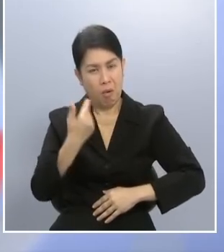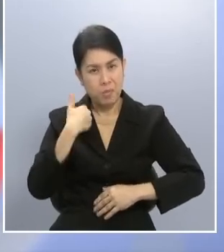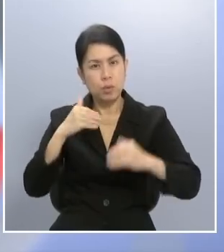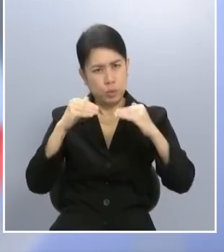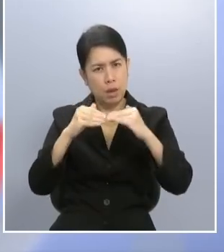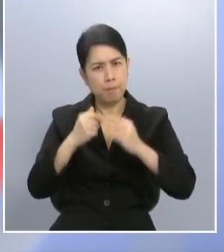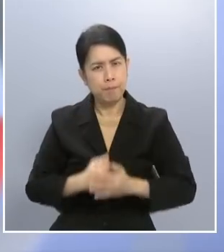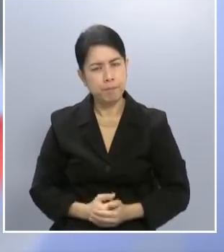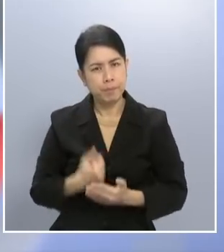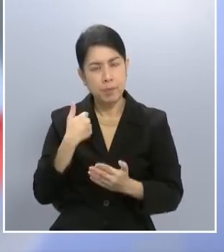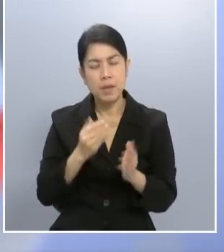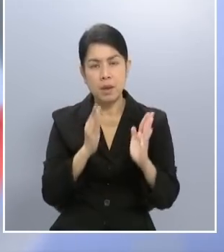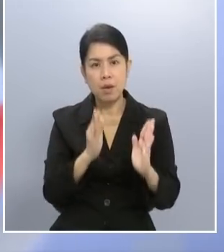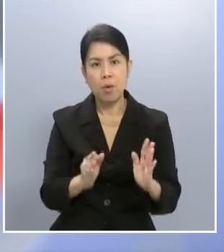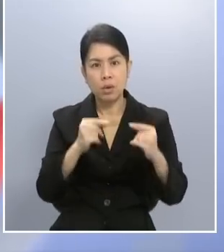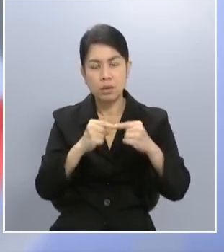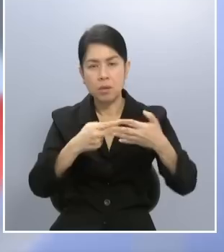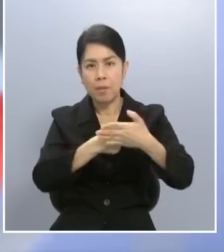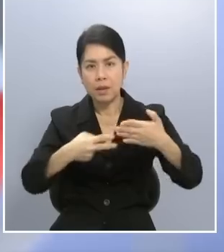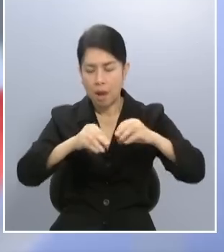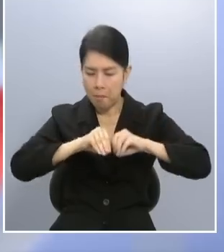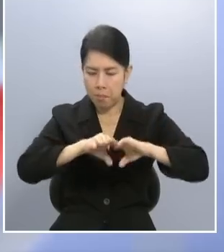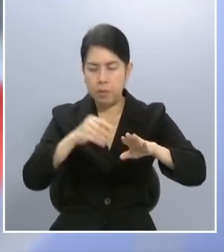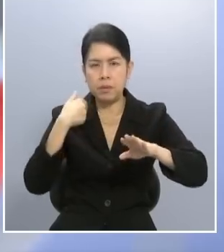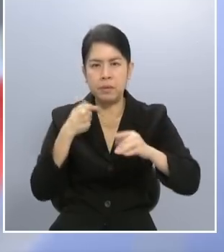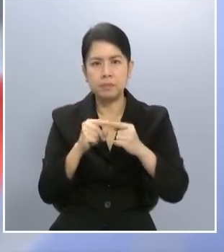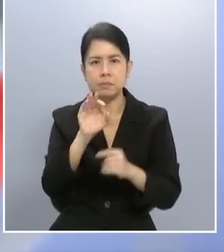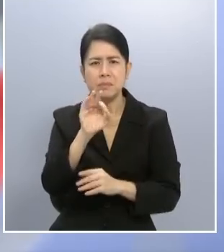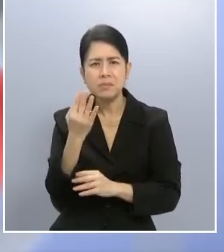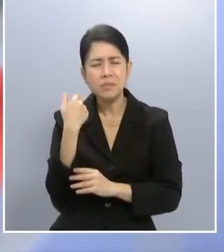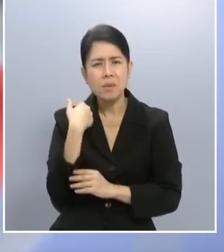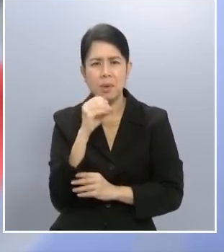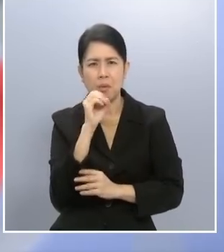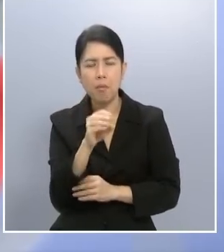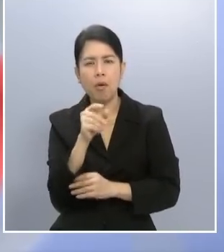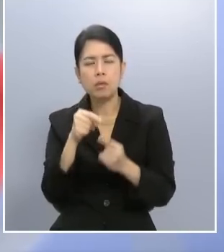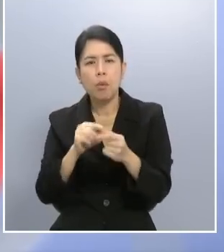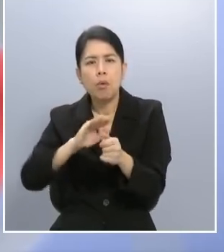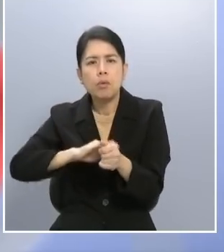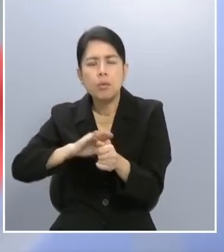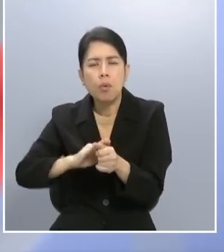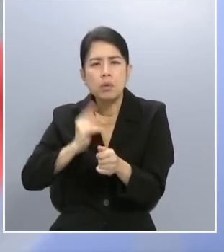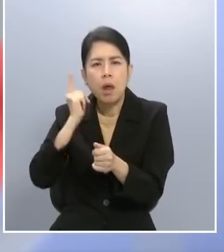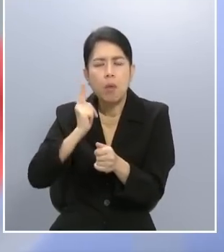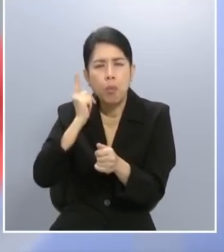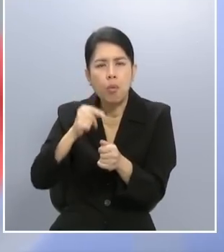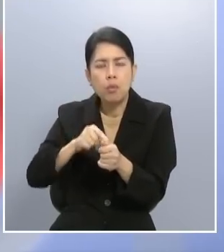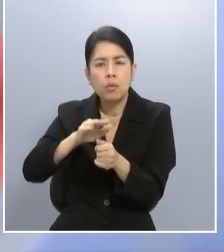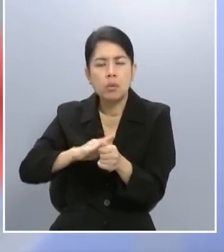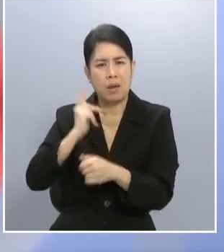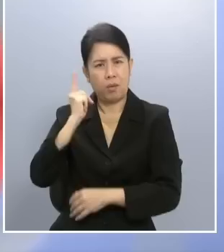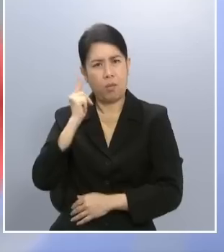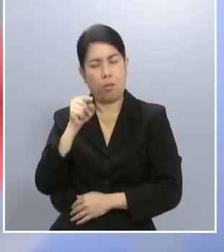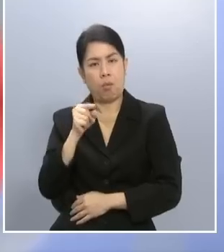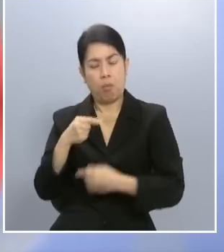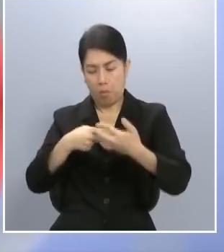ในช่วงแรกเนี่ยเยอะหรือว่าในเอ่อช่องทาง Socialเยอะบอกว่าสงสารลุงเพราะว่าทางฝั่งของคุณ